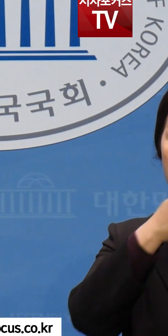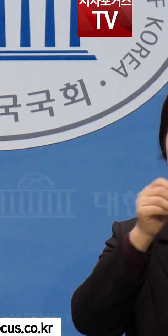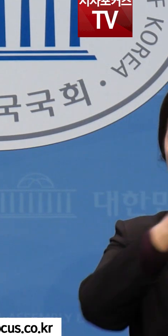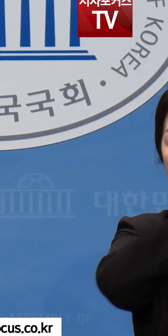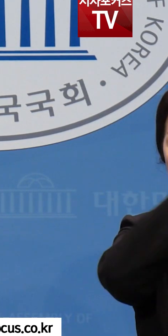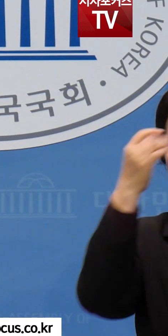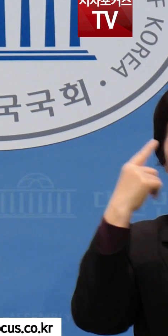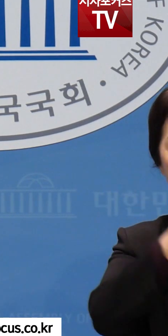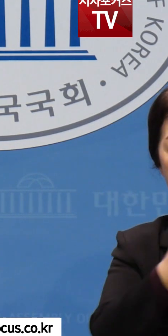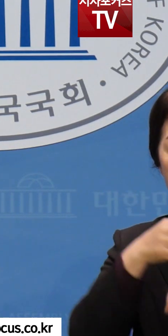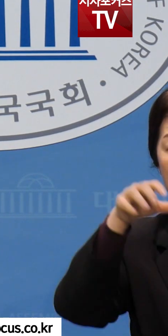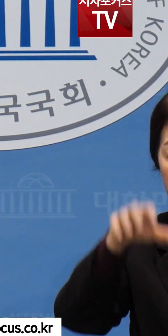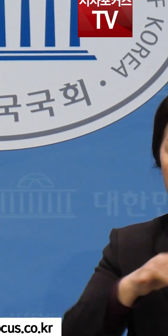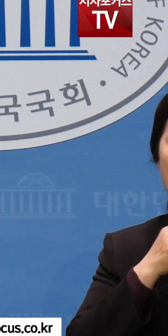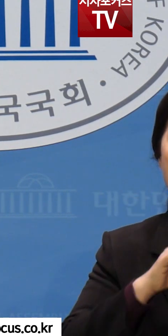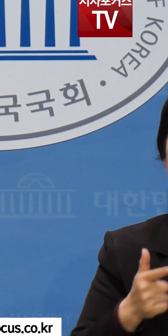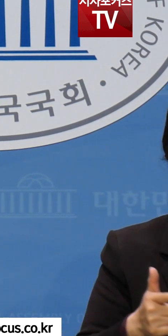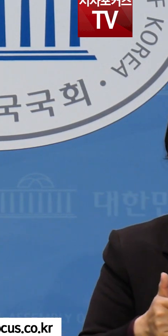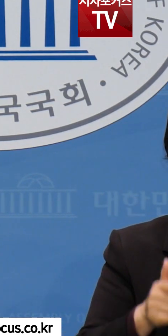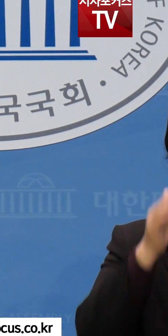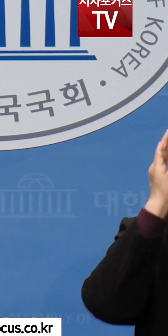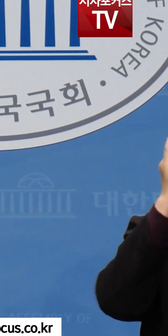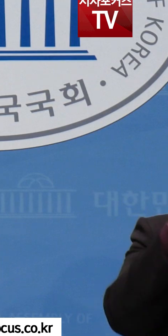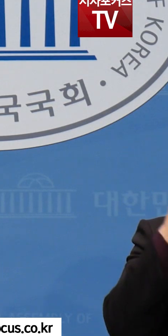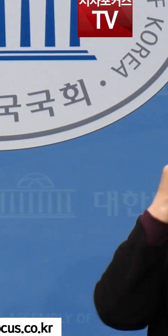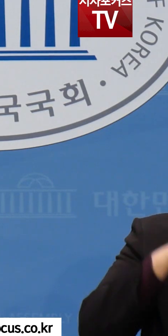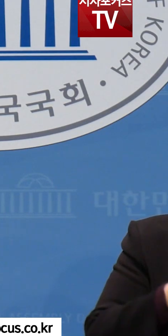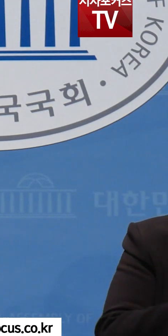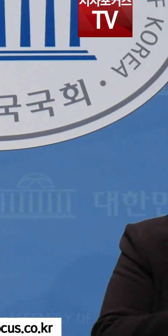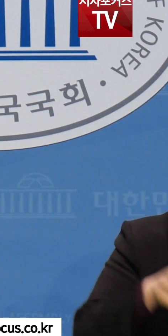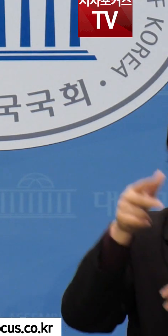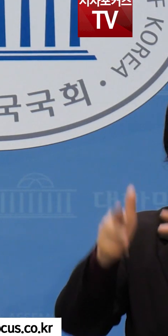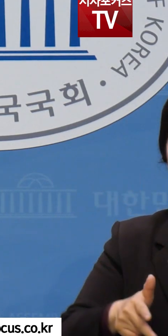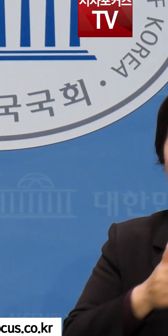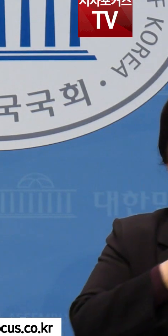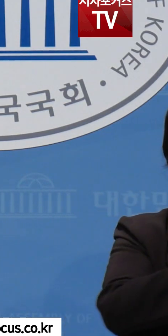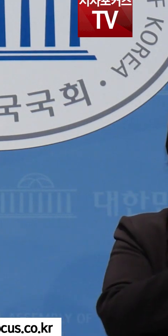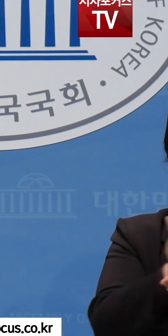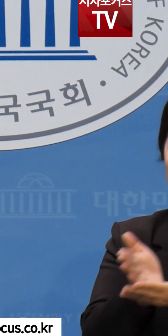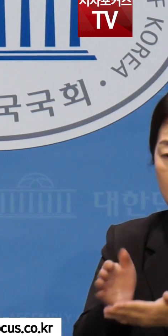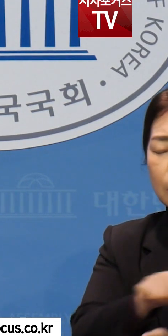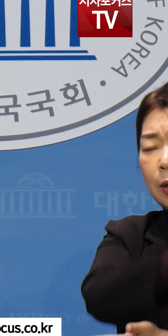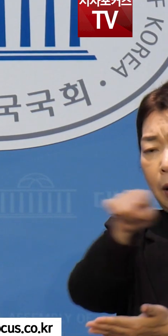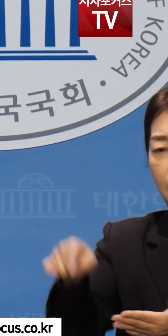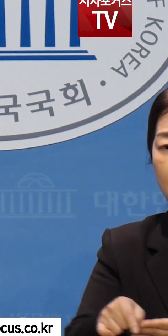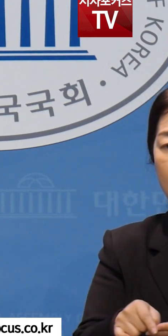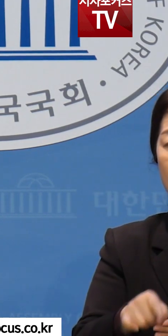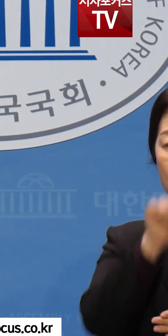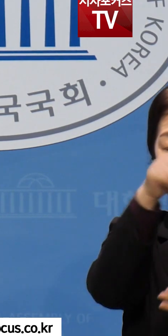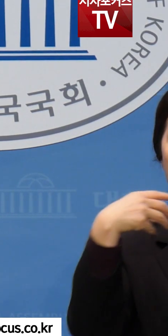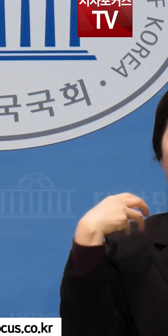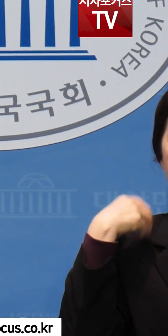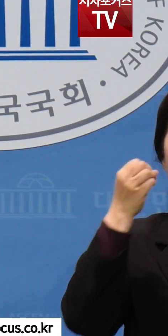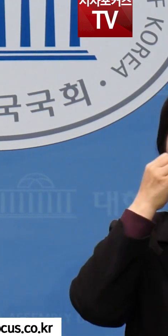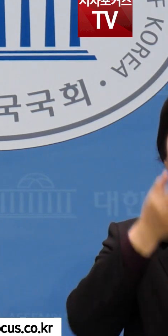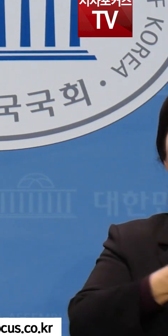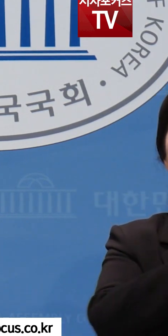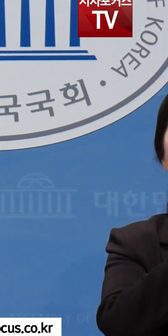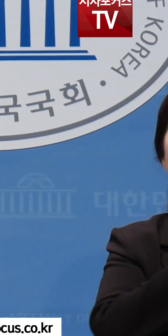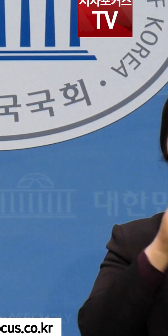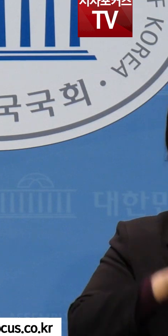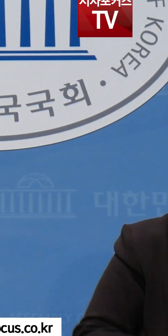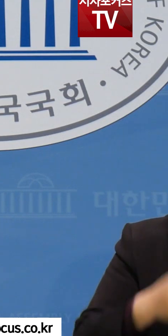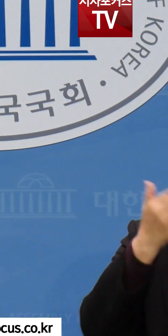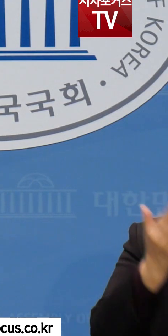학계, 과학계, 산업계도 소속한 우주항공청 설립을 원하고 있지만 단 하나